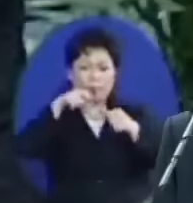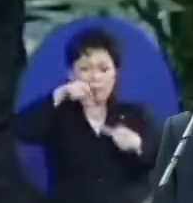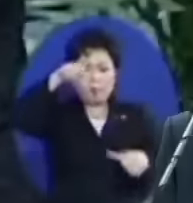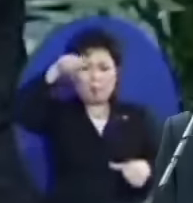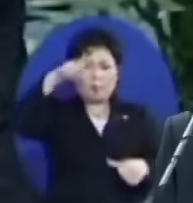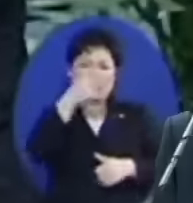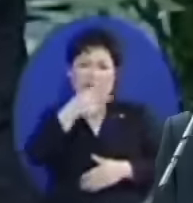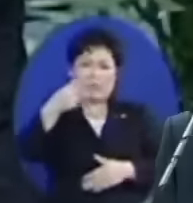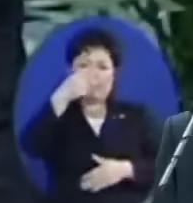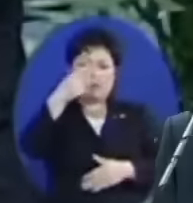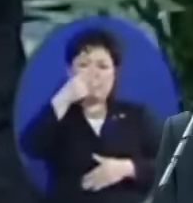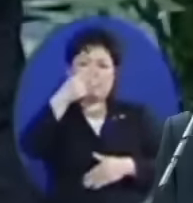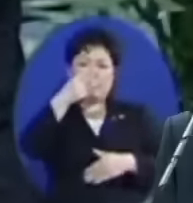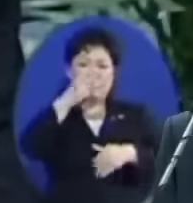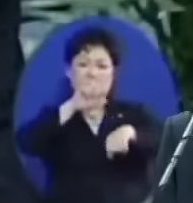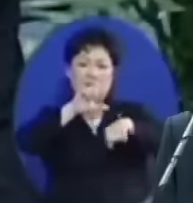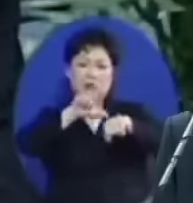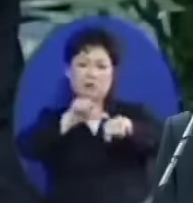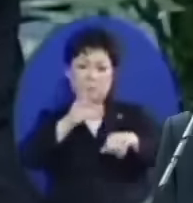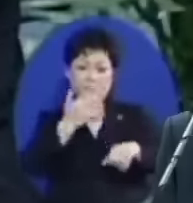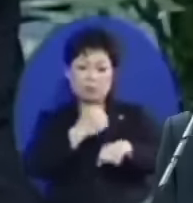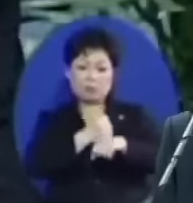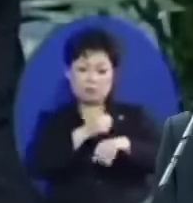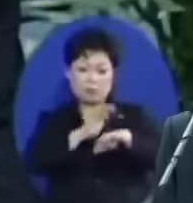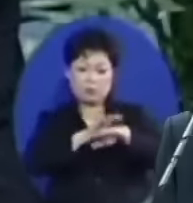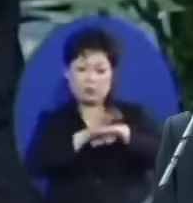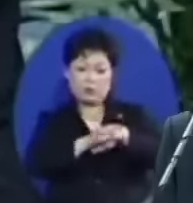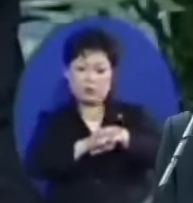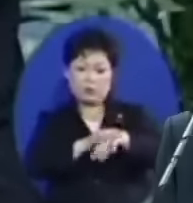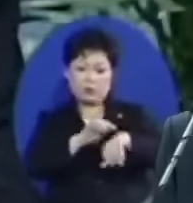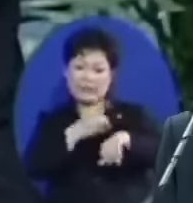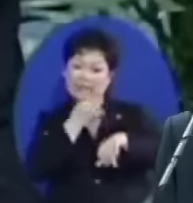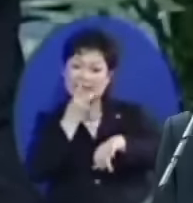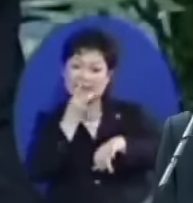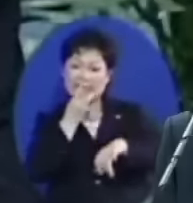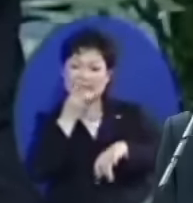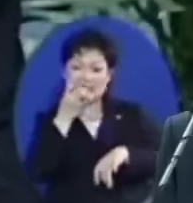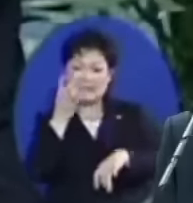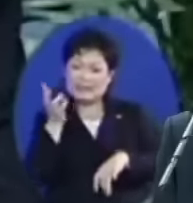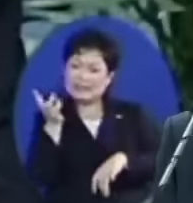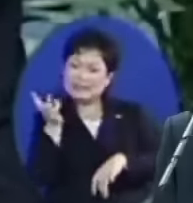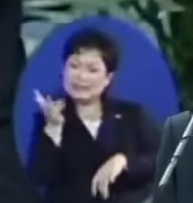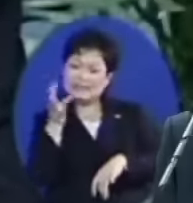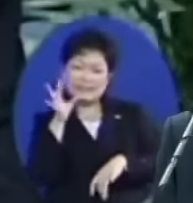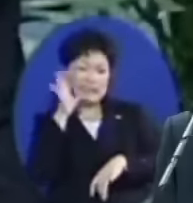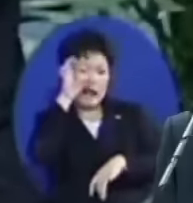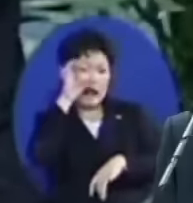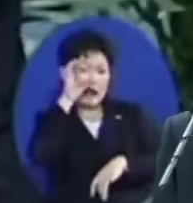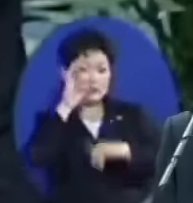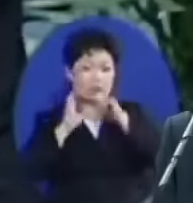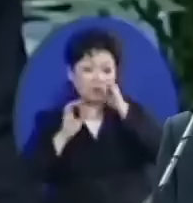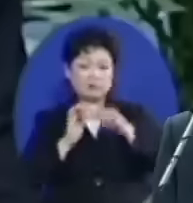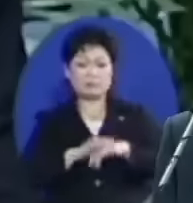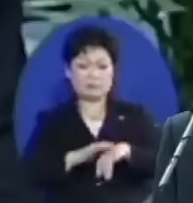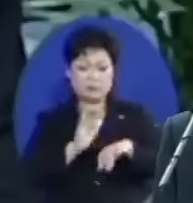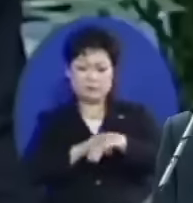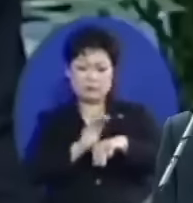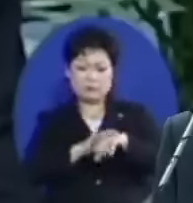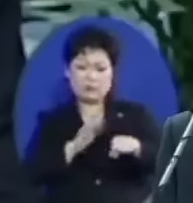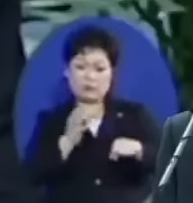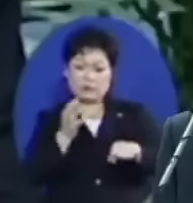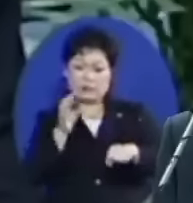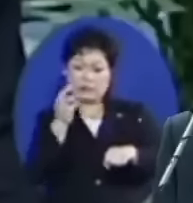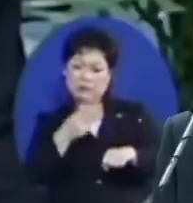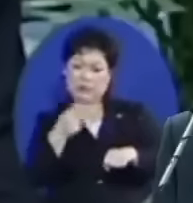3000년이 되는데 그 손에 씨앗이 잡아있습니다. 그 씨앗이 3000년